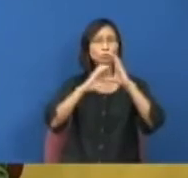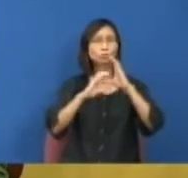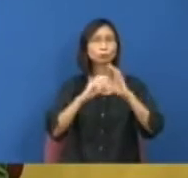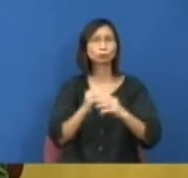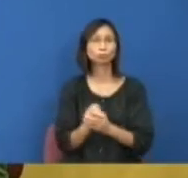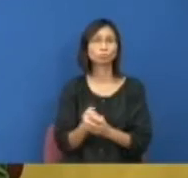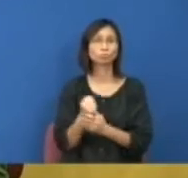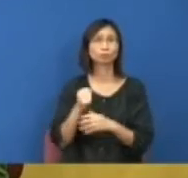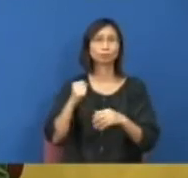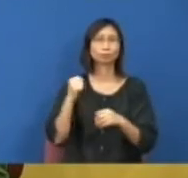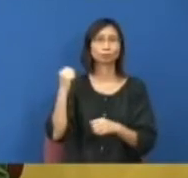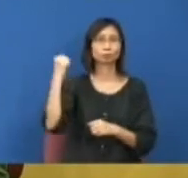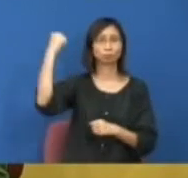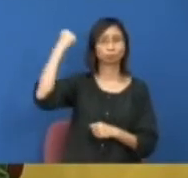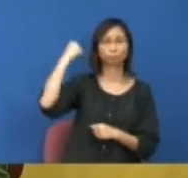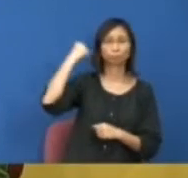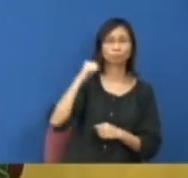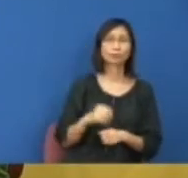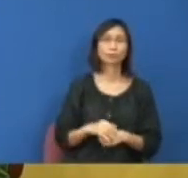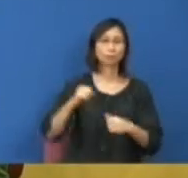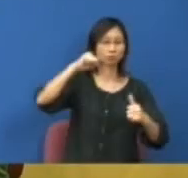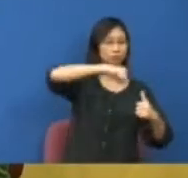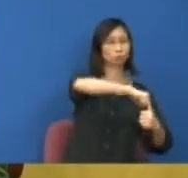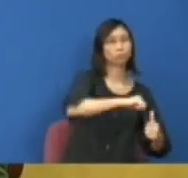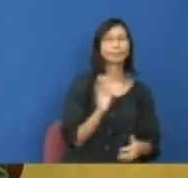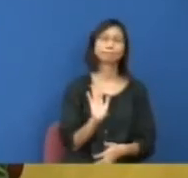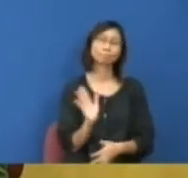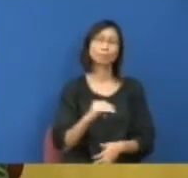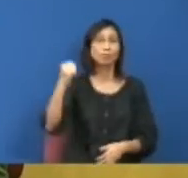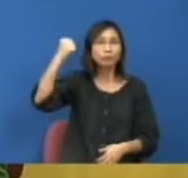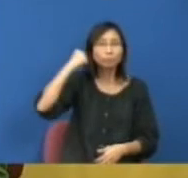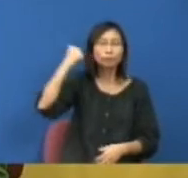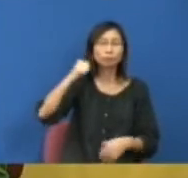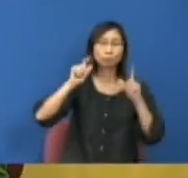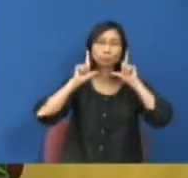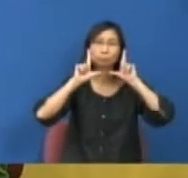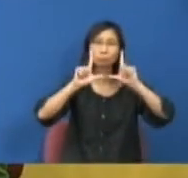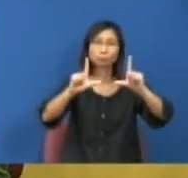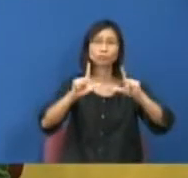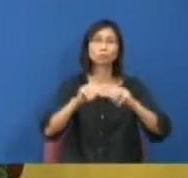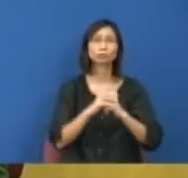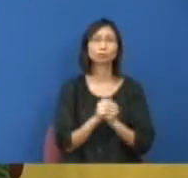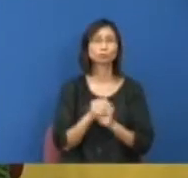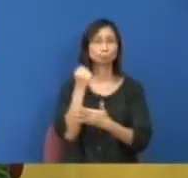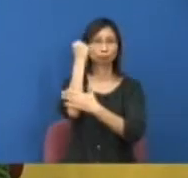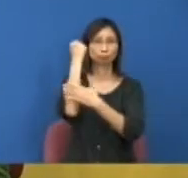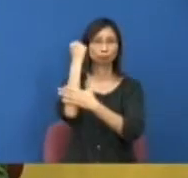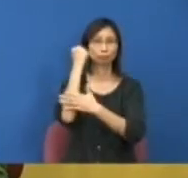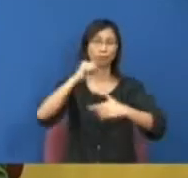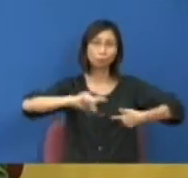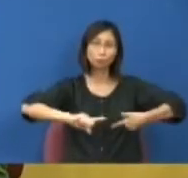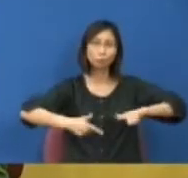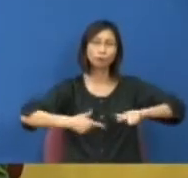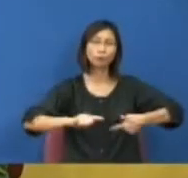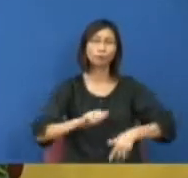叫用暴力，因為暴力似乎有一種誤導，即是用力量作為一種表達 的一種，即是抗爭方式，會不會